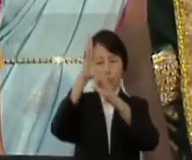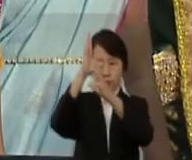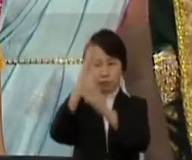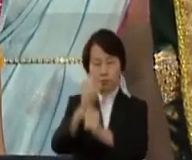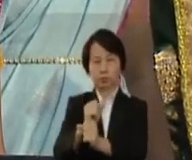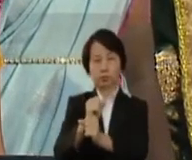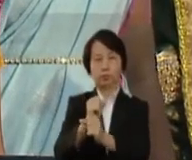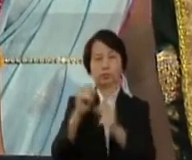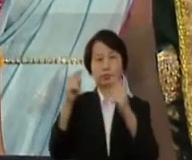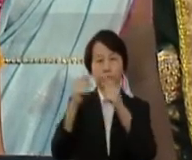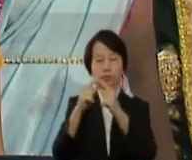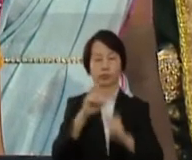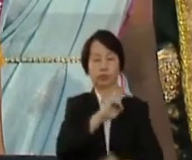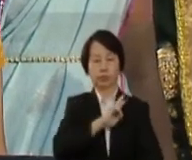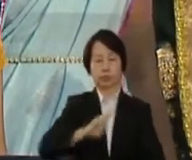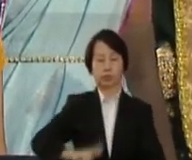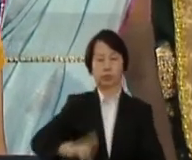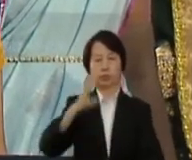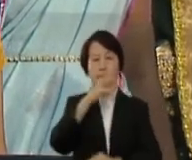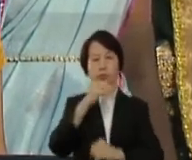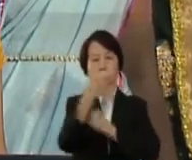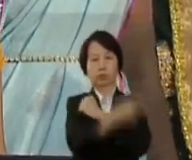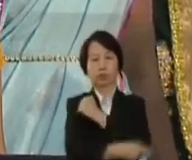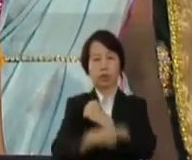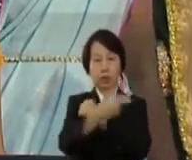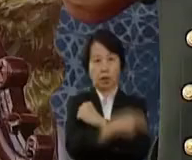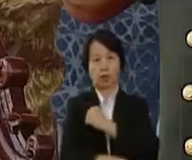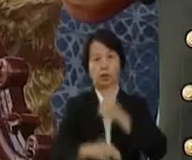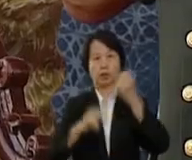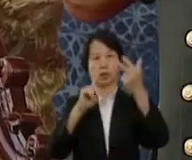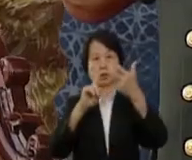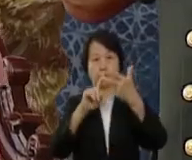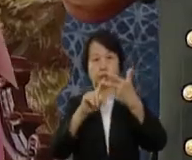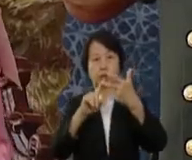kesetiaan kepada Raja dan Negara,